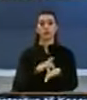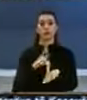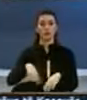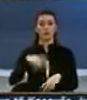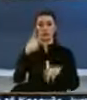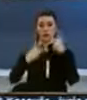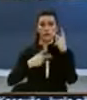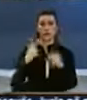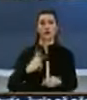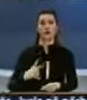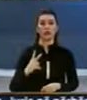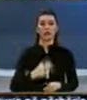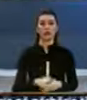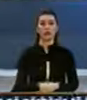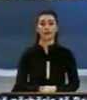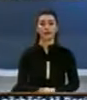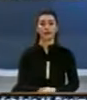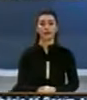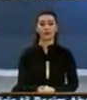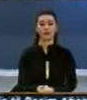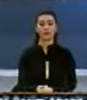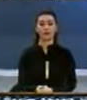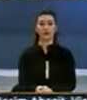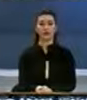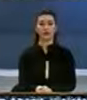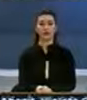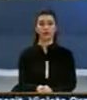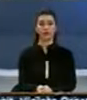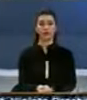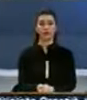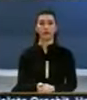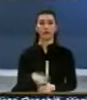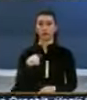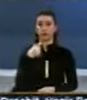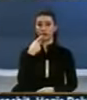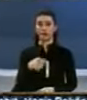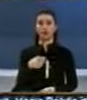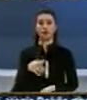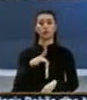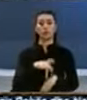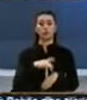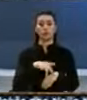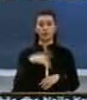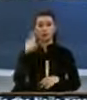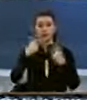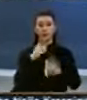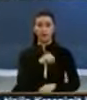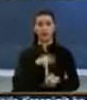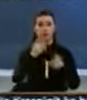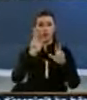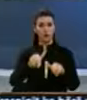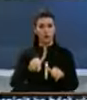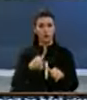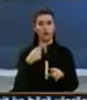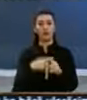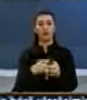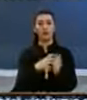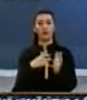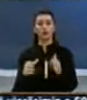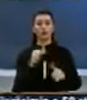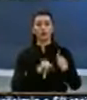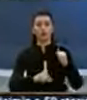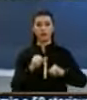Kosovës. Unë ju them që në kardiokirurgji janë bërë operacione dhe jemi në fazë e operacionit të